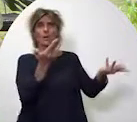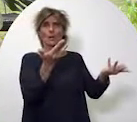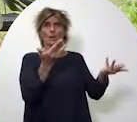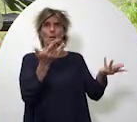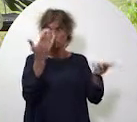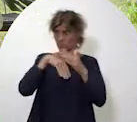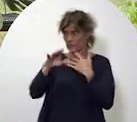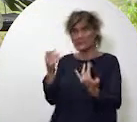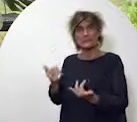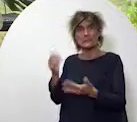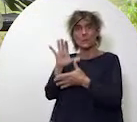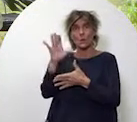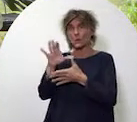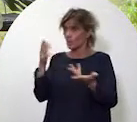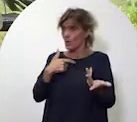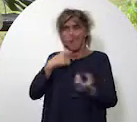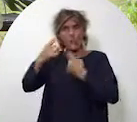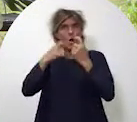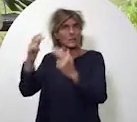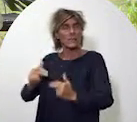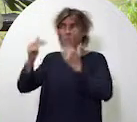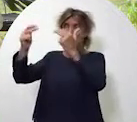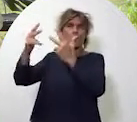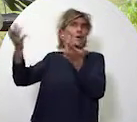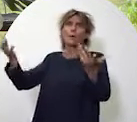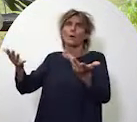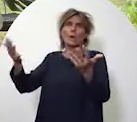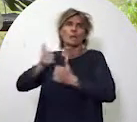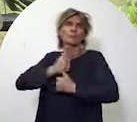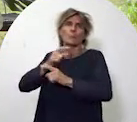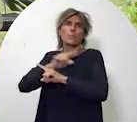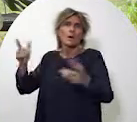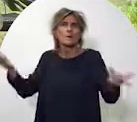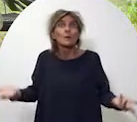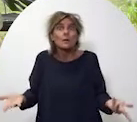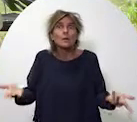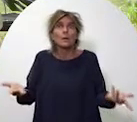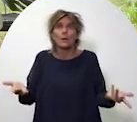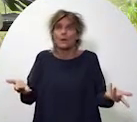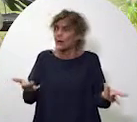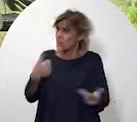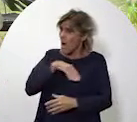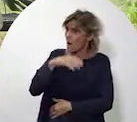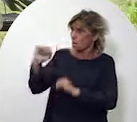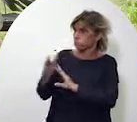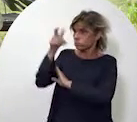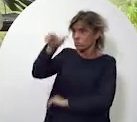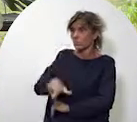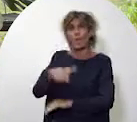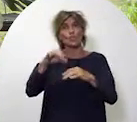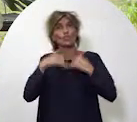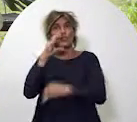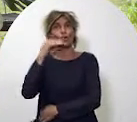mais chez nous également la violence a atteint un niveau insupportable illustré de la manière la plus tragique